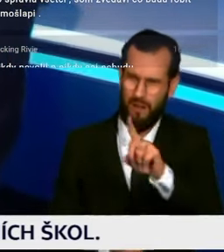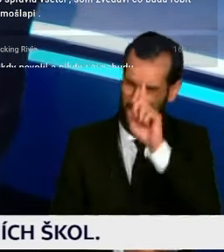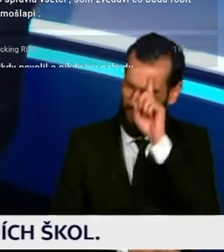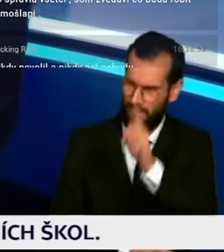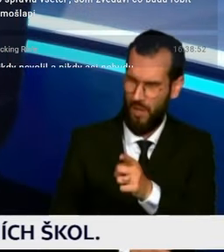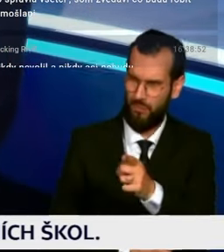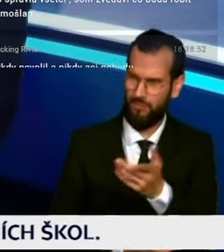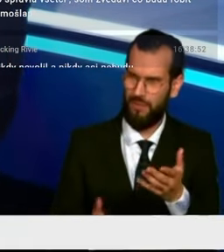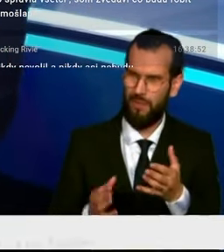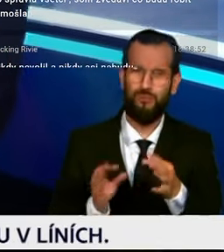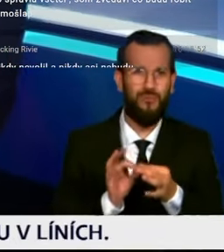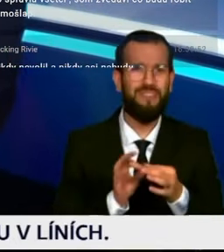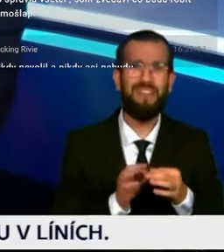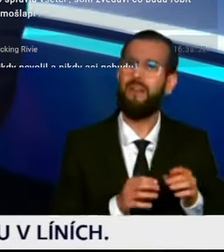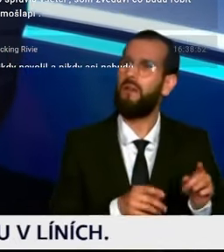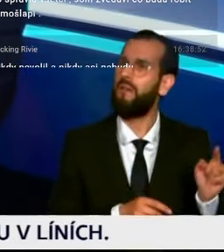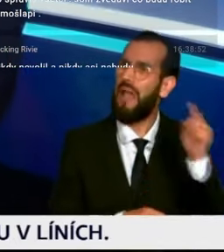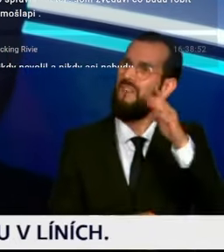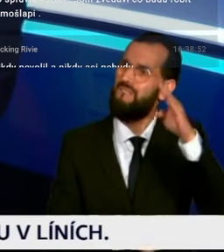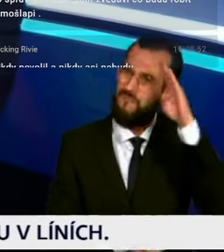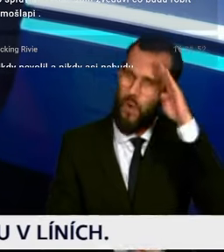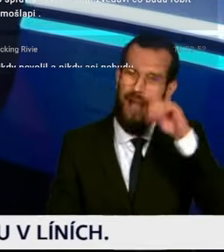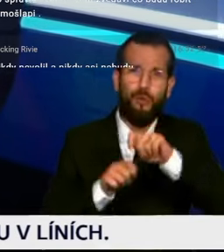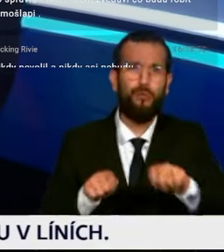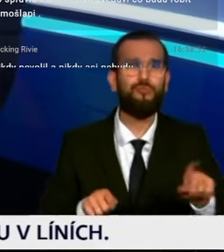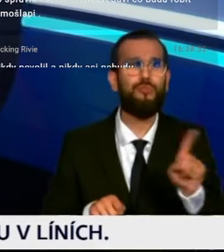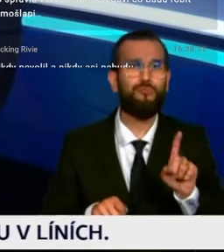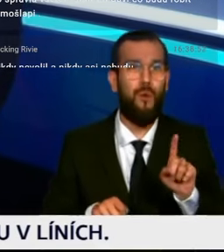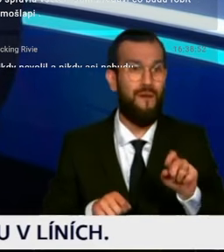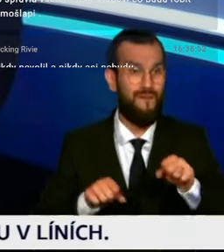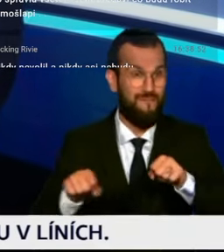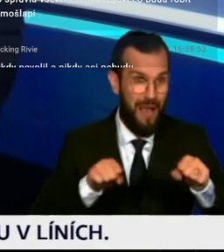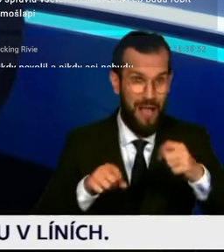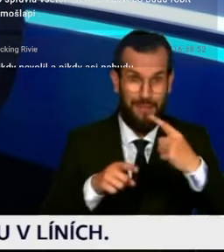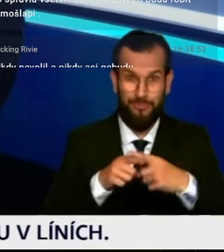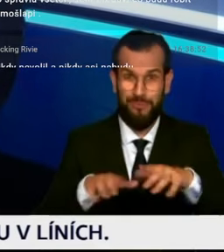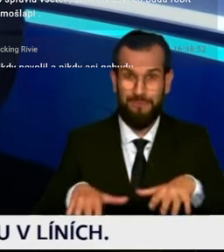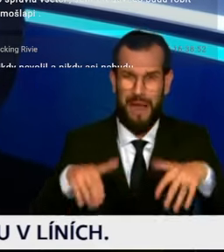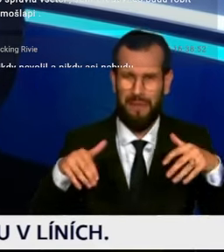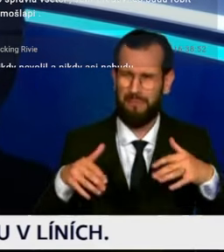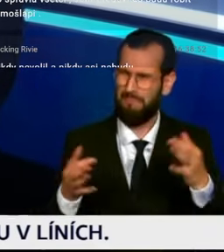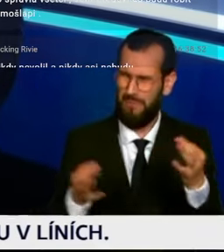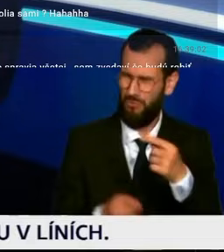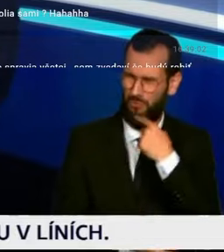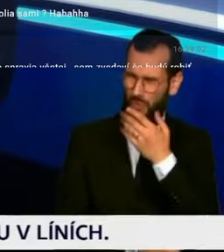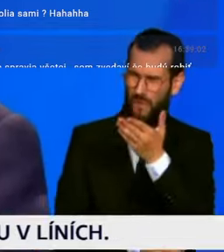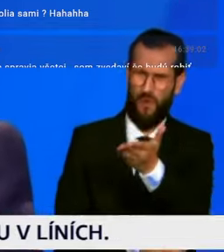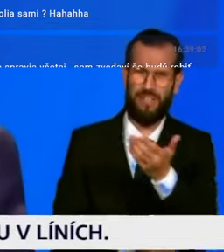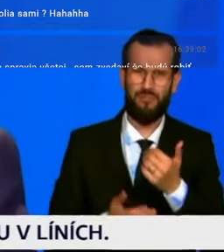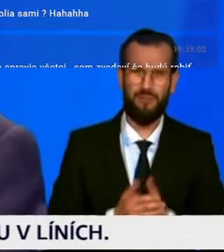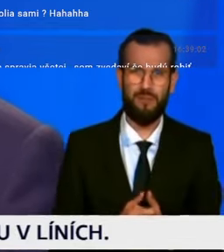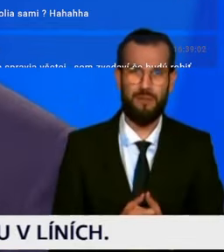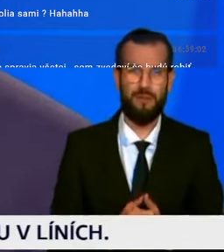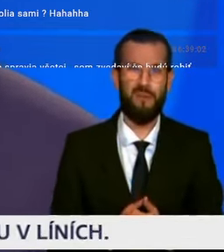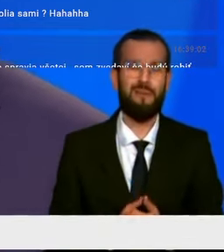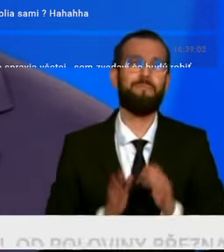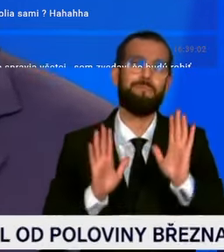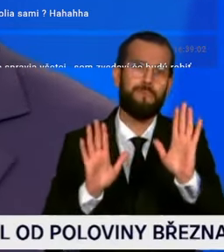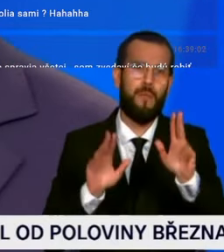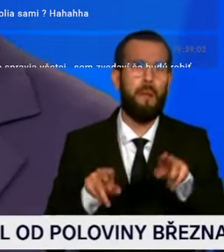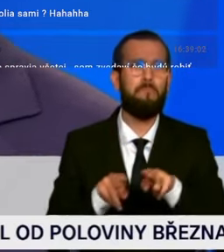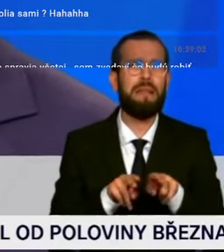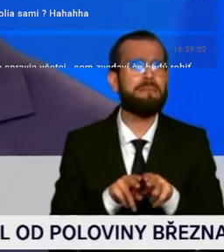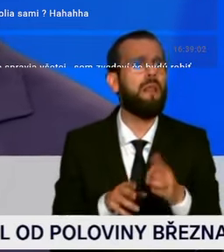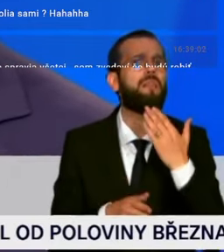nezaviedla aní vojakov rozhoduje predsa vláda a parlament prečo teda používate túto rétoriku a prezidenta máme na čo teda